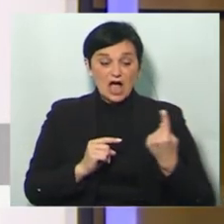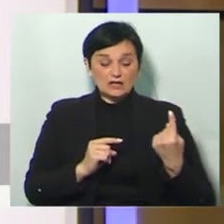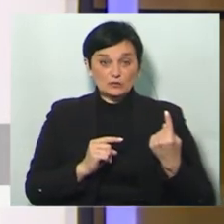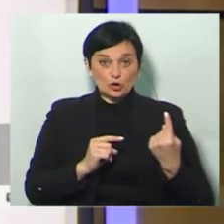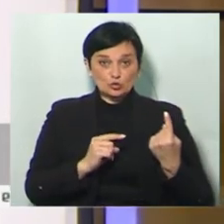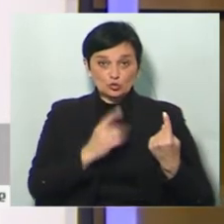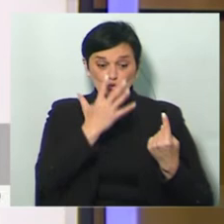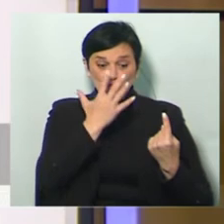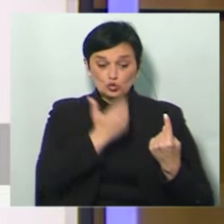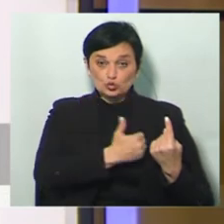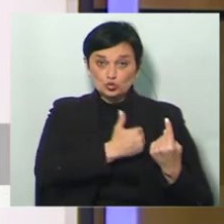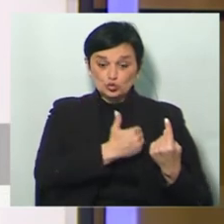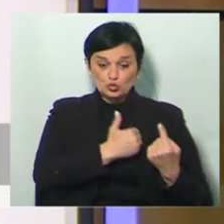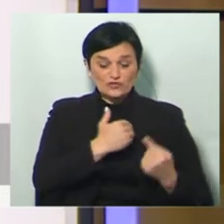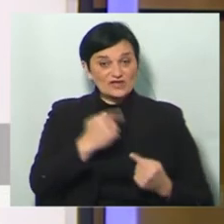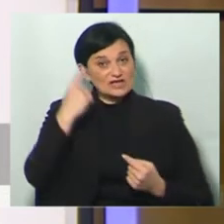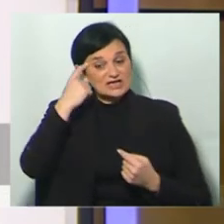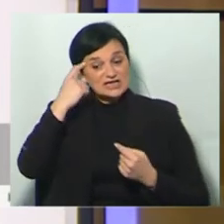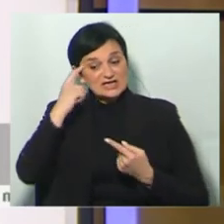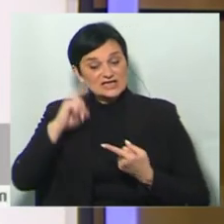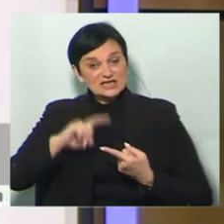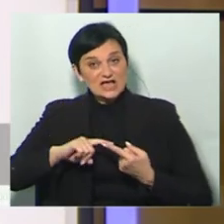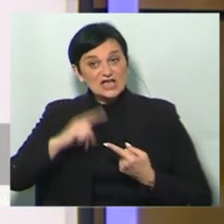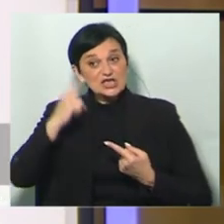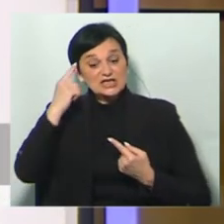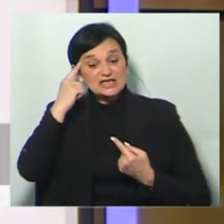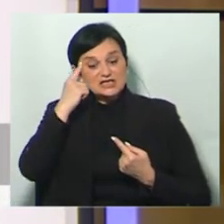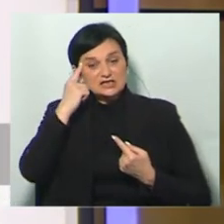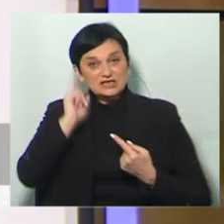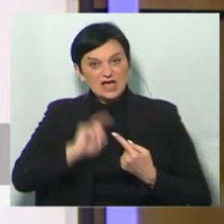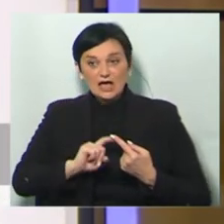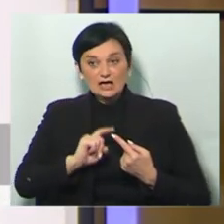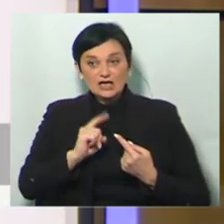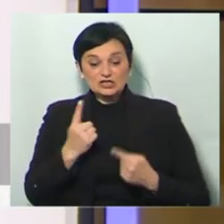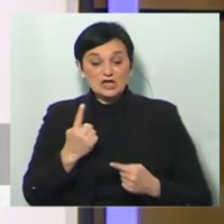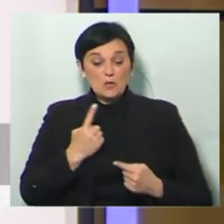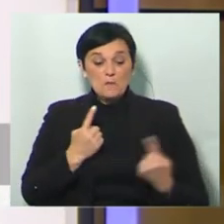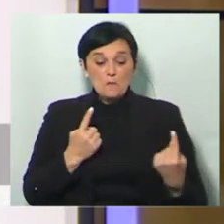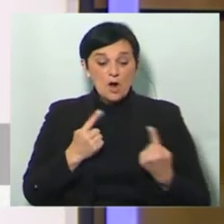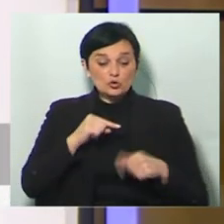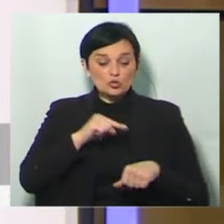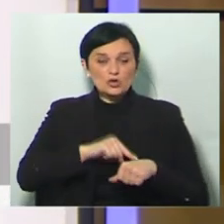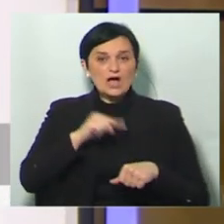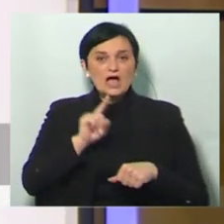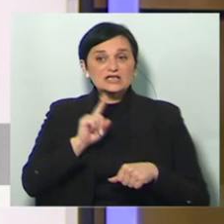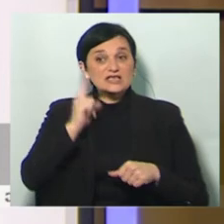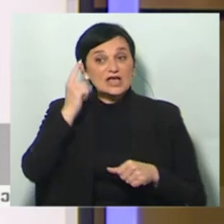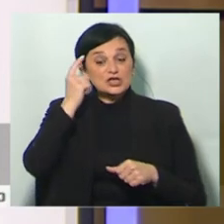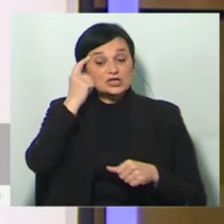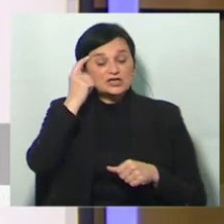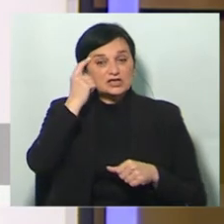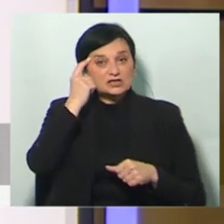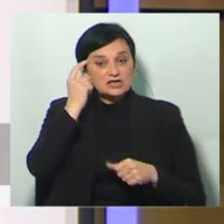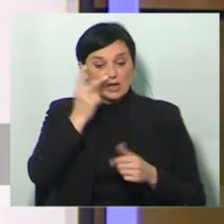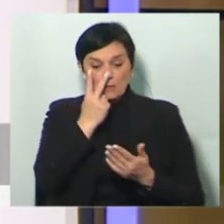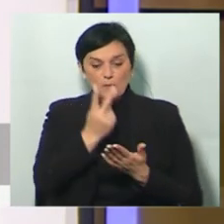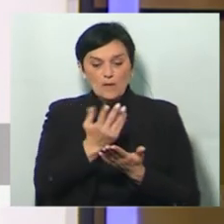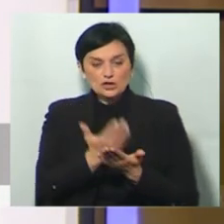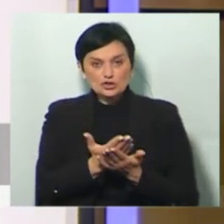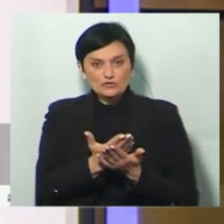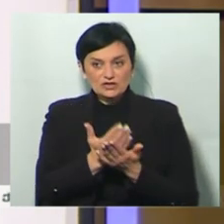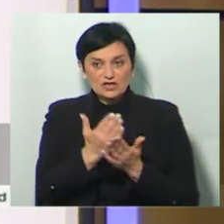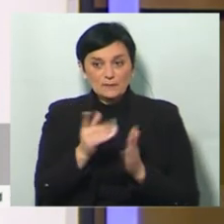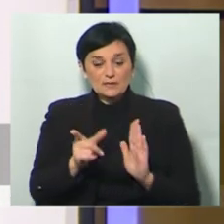სურათი, სურვილი, ინტელექტი და მარტოობის განცდა, აღმოჩნდა რომ ინტელექტის მაჩვენებლის